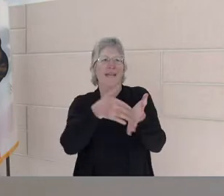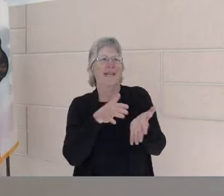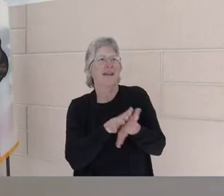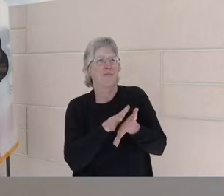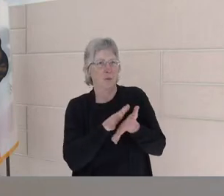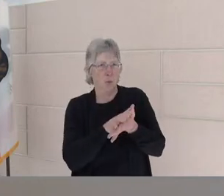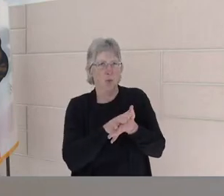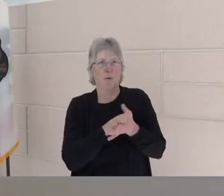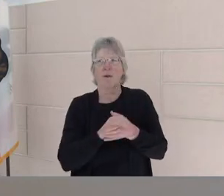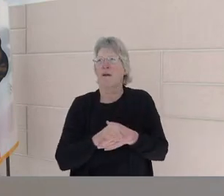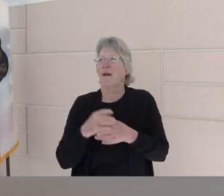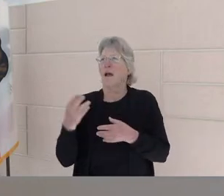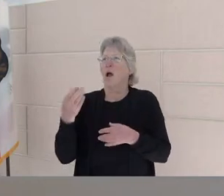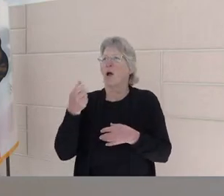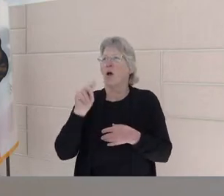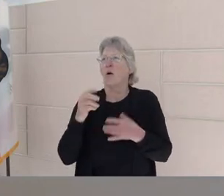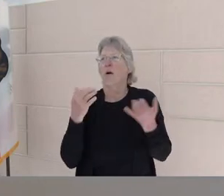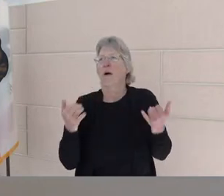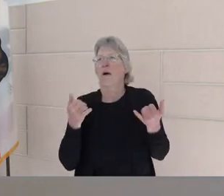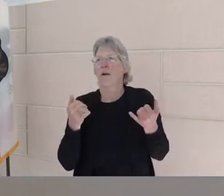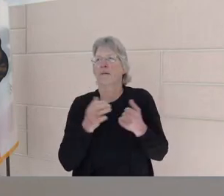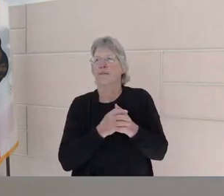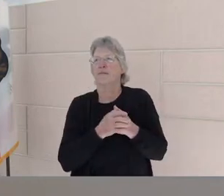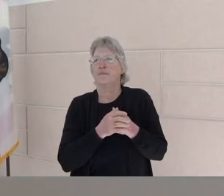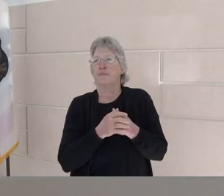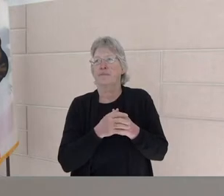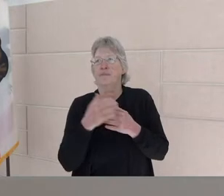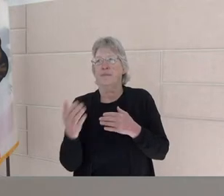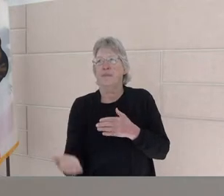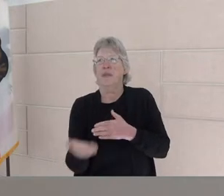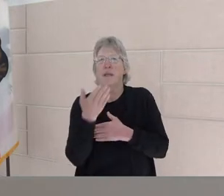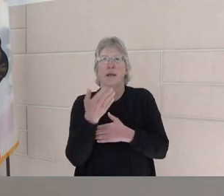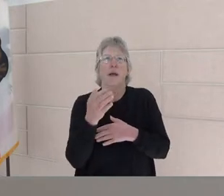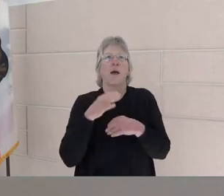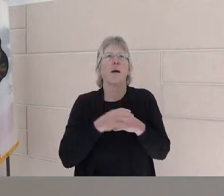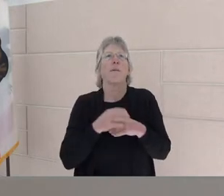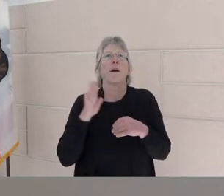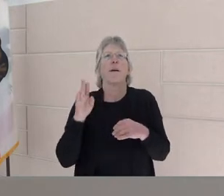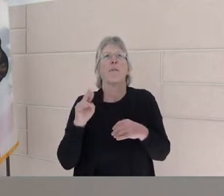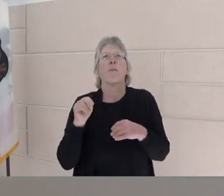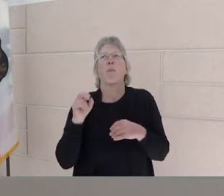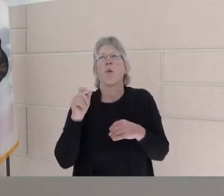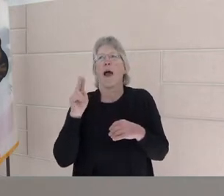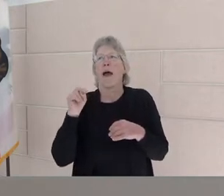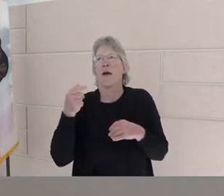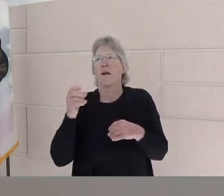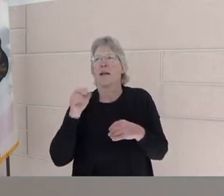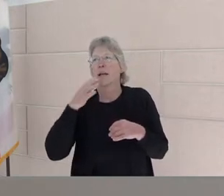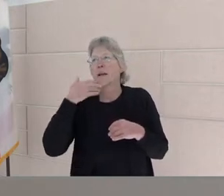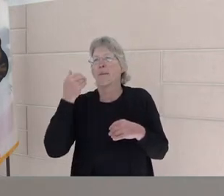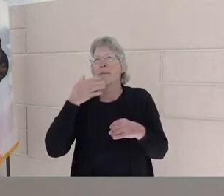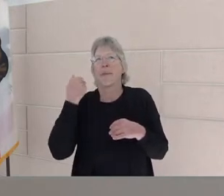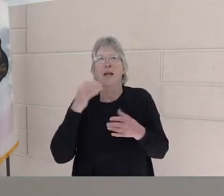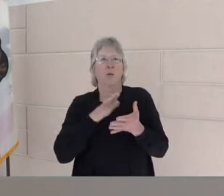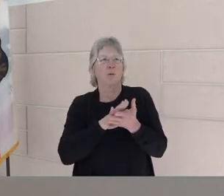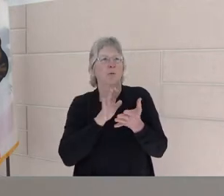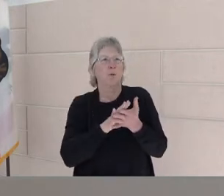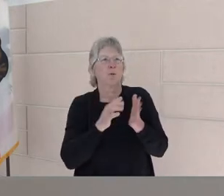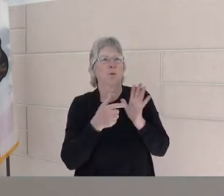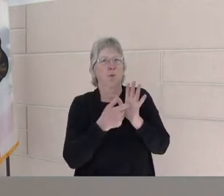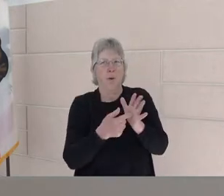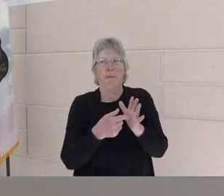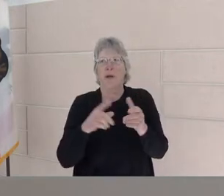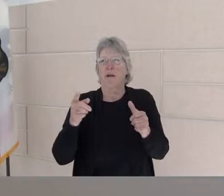នៅពេលដែលបានសាលារៀនបើកទ្វារទទួលចូលវិញ ដូច្នេះគឺថាយើ